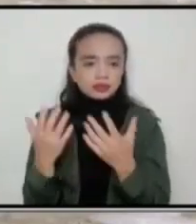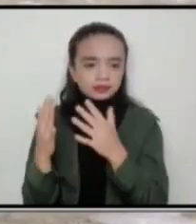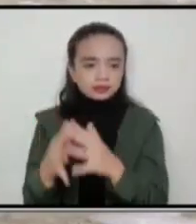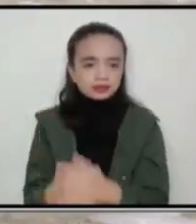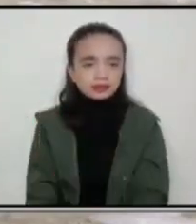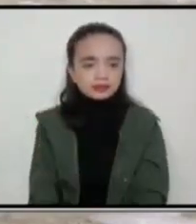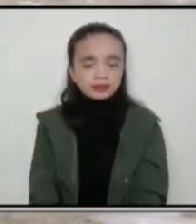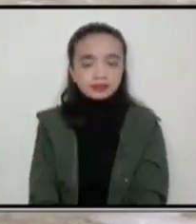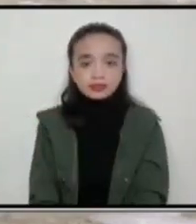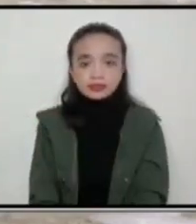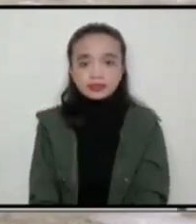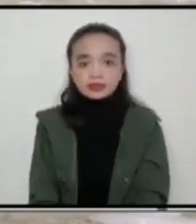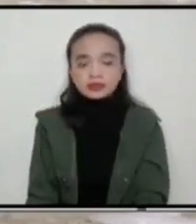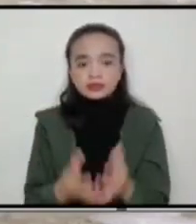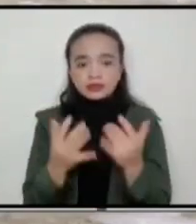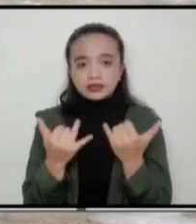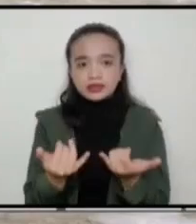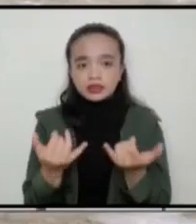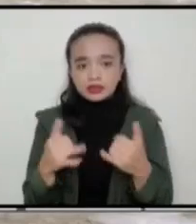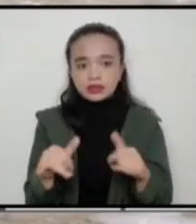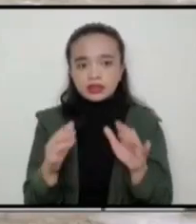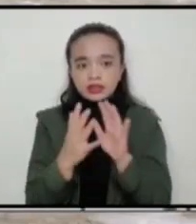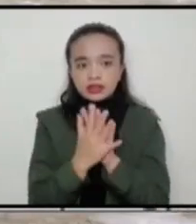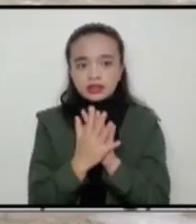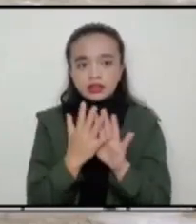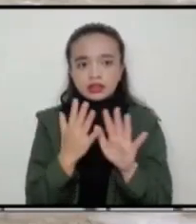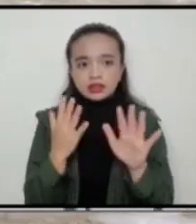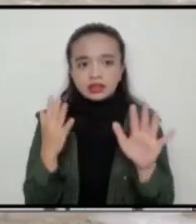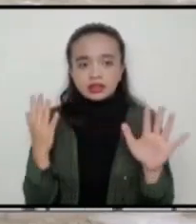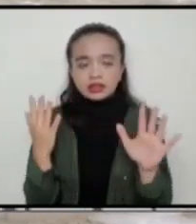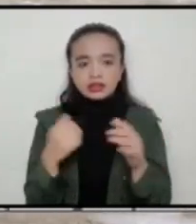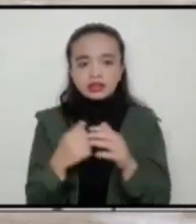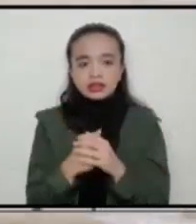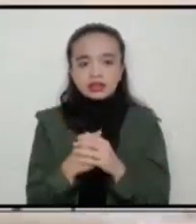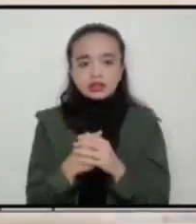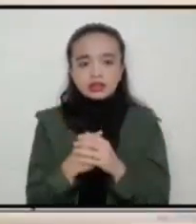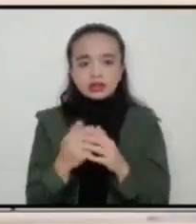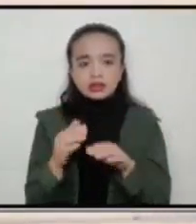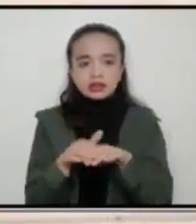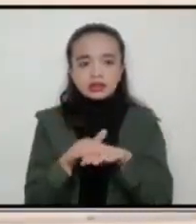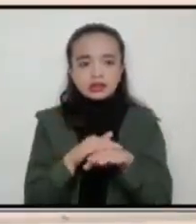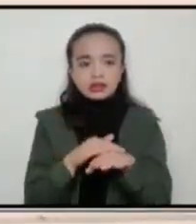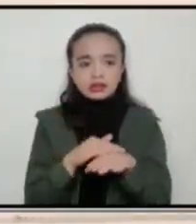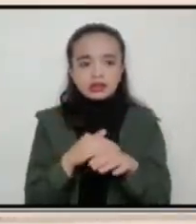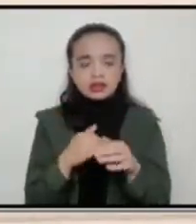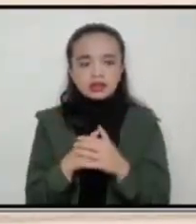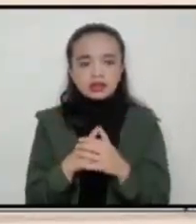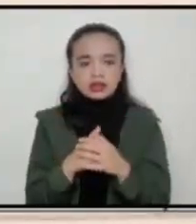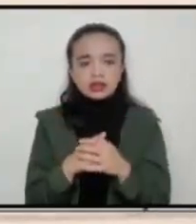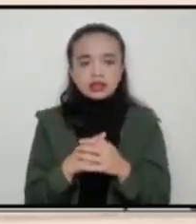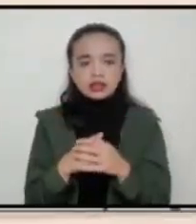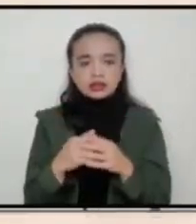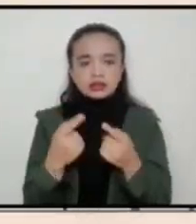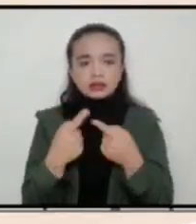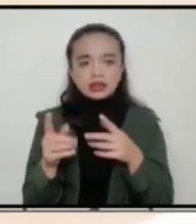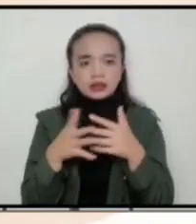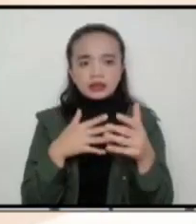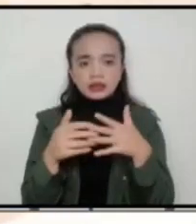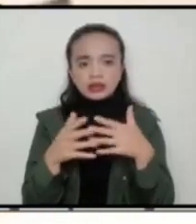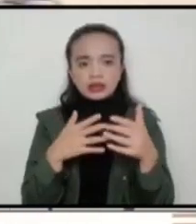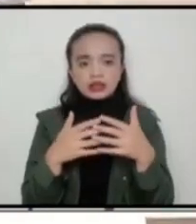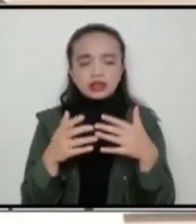Sa ngayon, makapal pa rin ang pila at medyo mabagal ang pag-usad nito. Hindi naman alintana yan ng mga deboto kahit